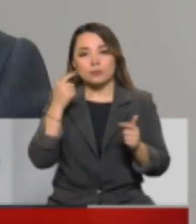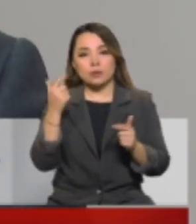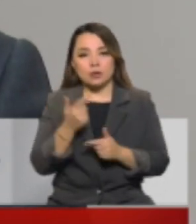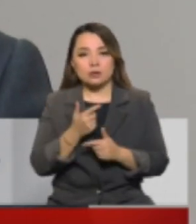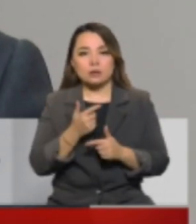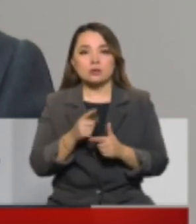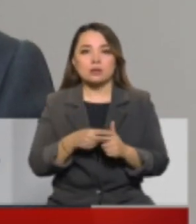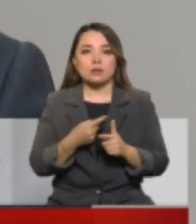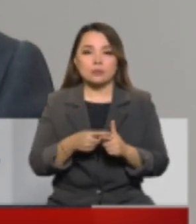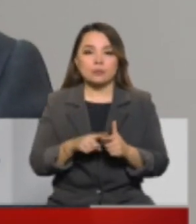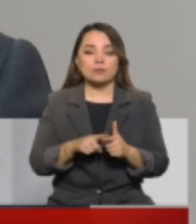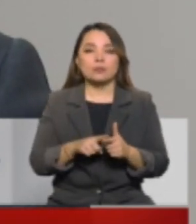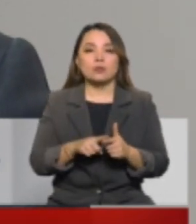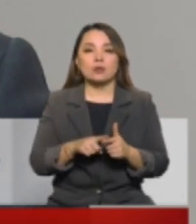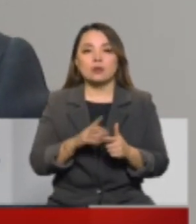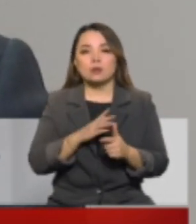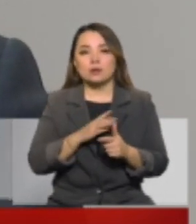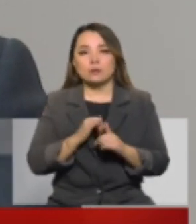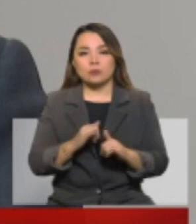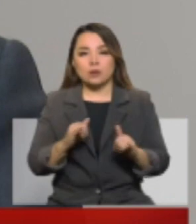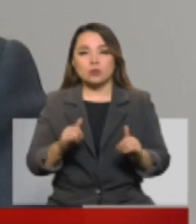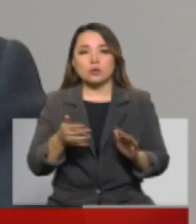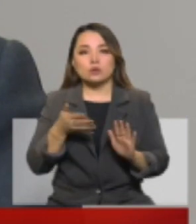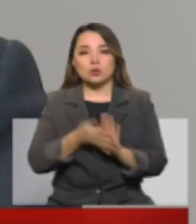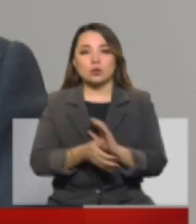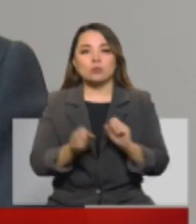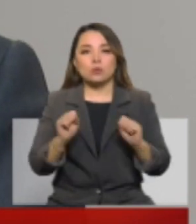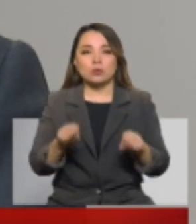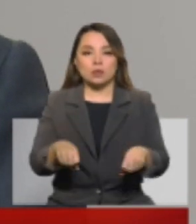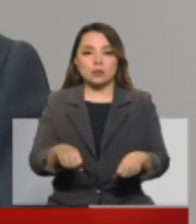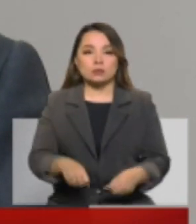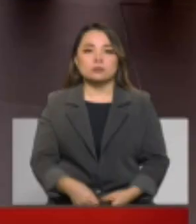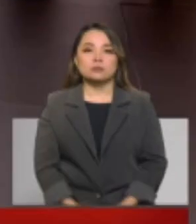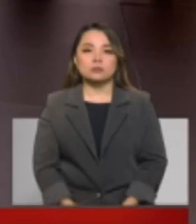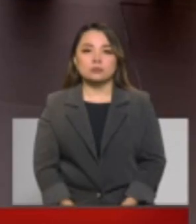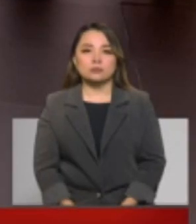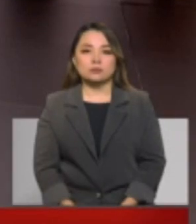немесе тұрғын үй алуға жұмсауға болады.